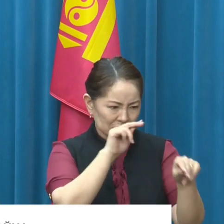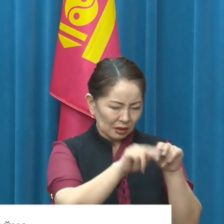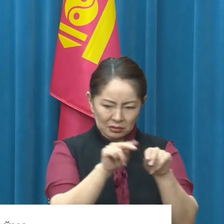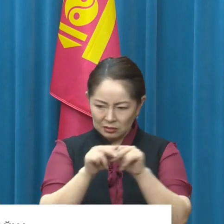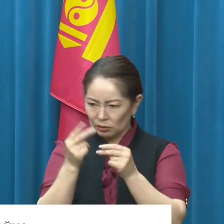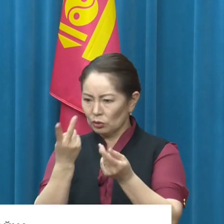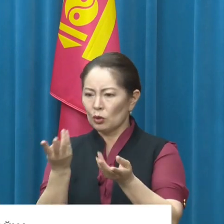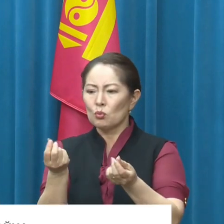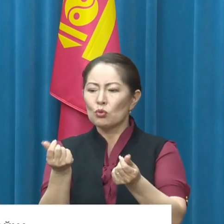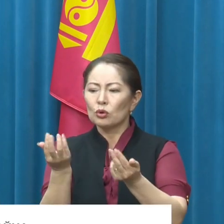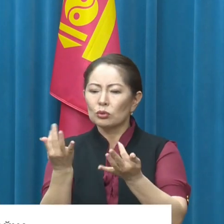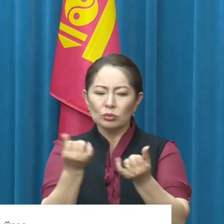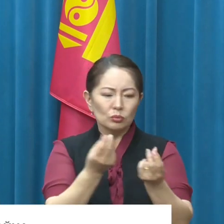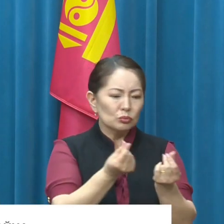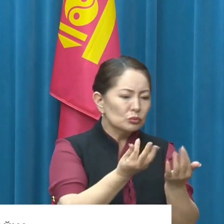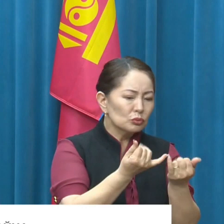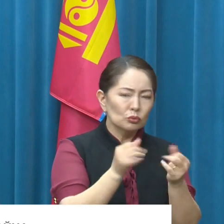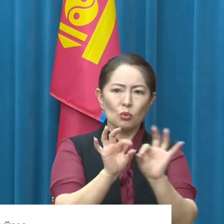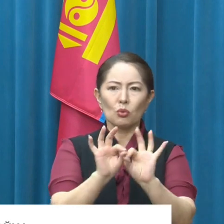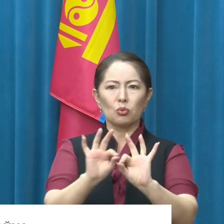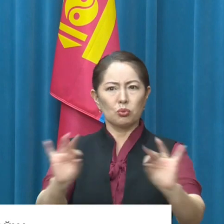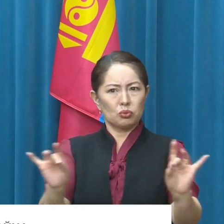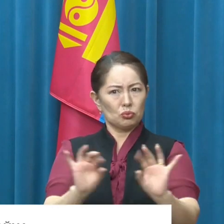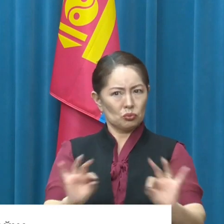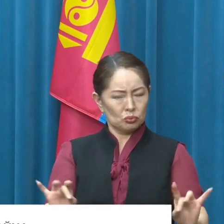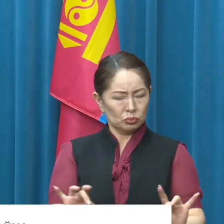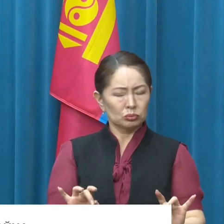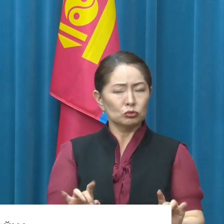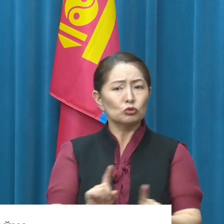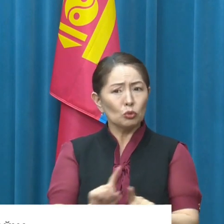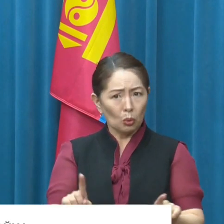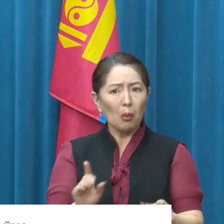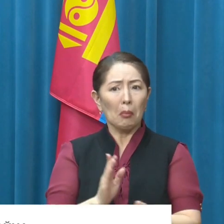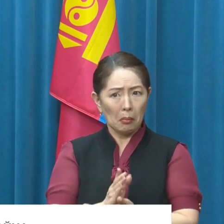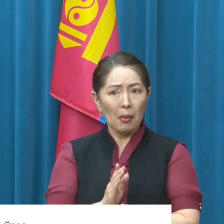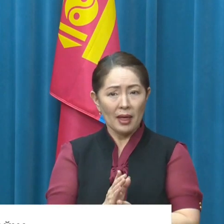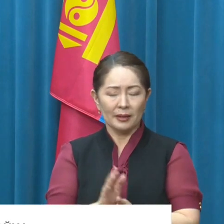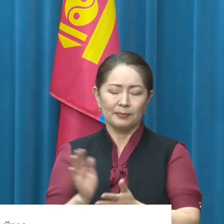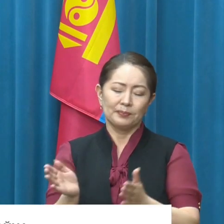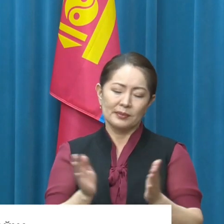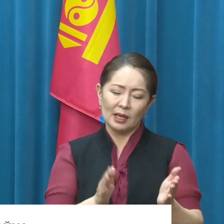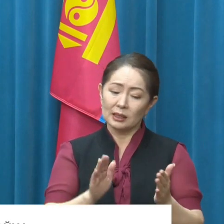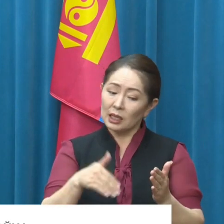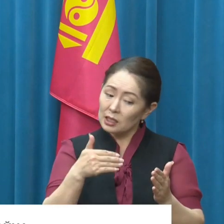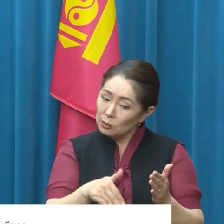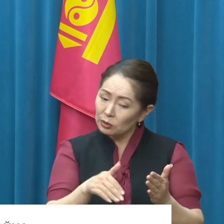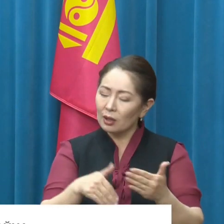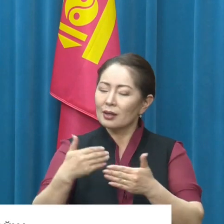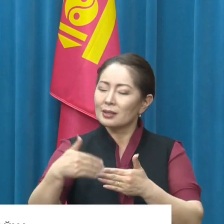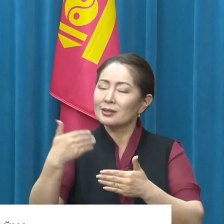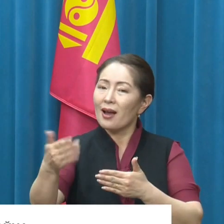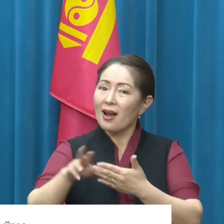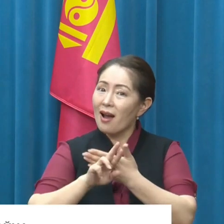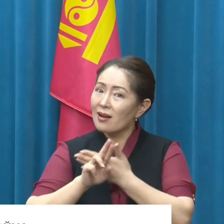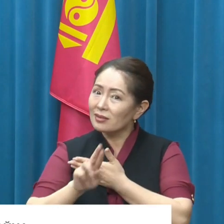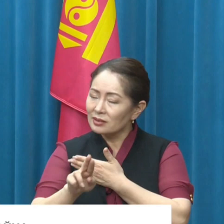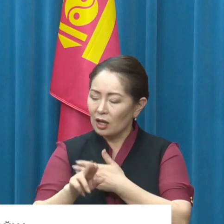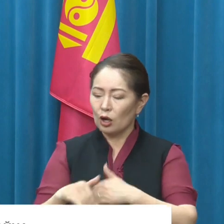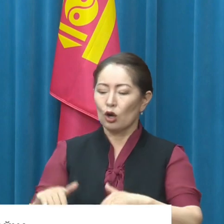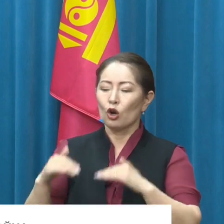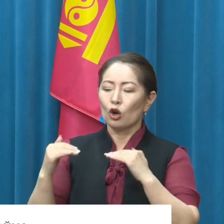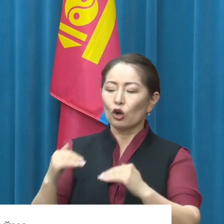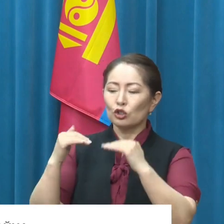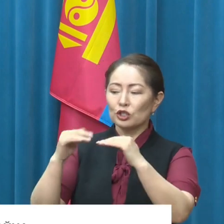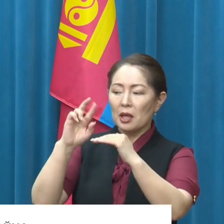байдаг. За тийм учраас одоо цаашдаа энэ хөгжлийн банк маань өөрөө хийм